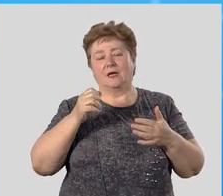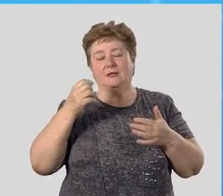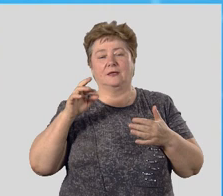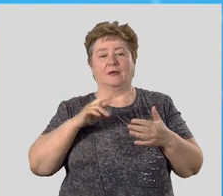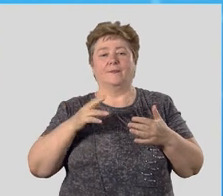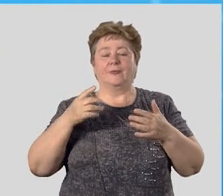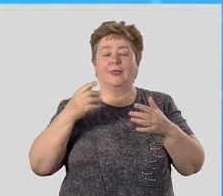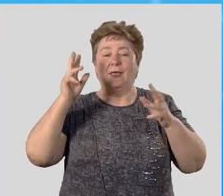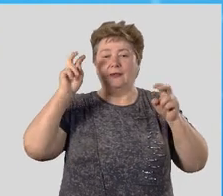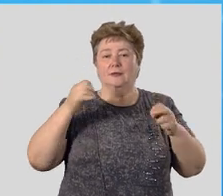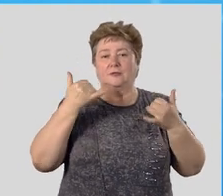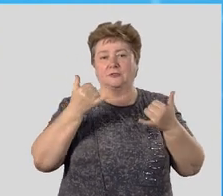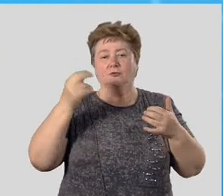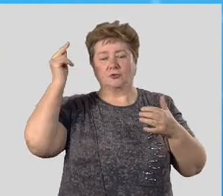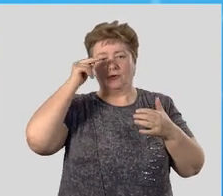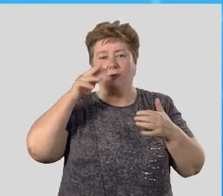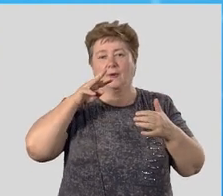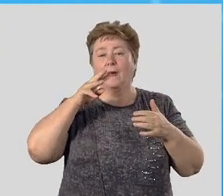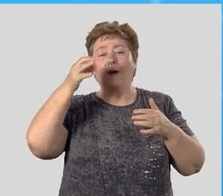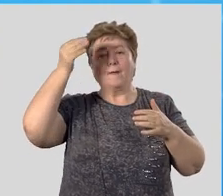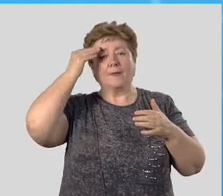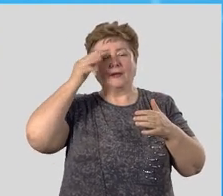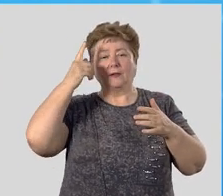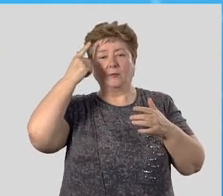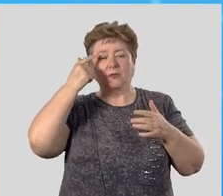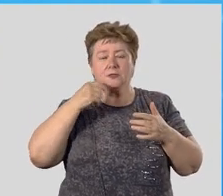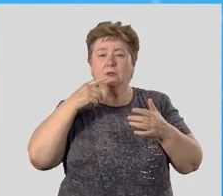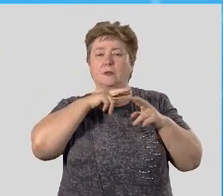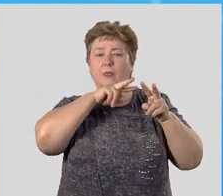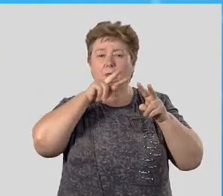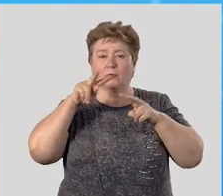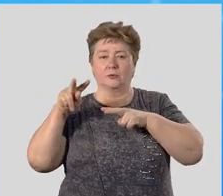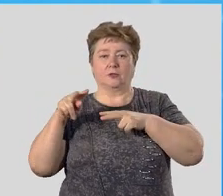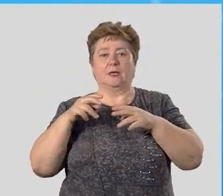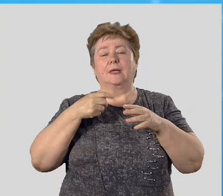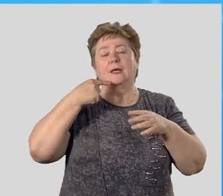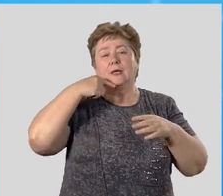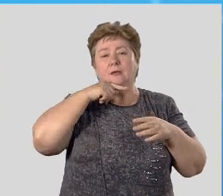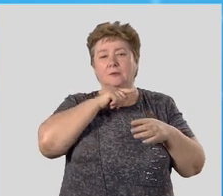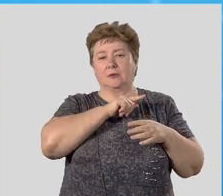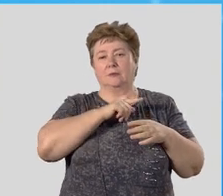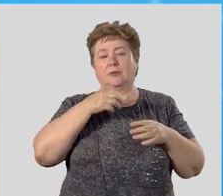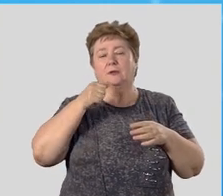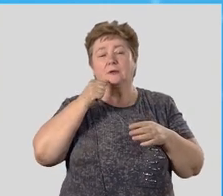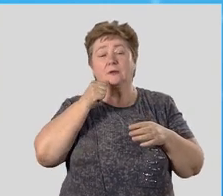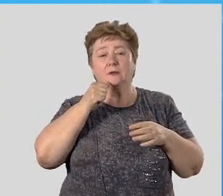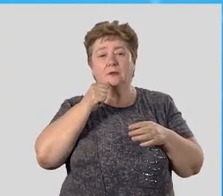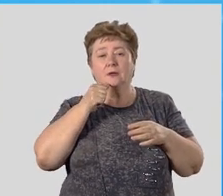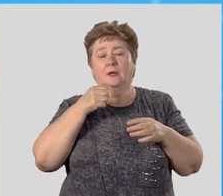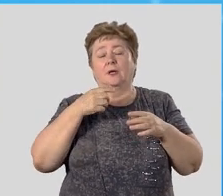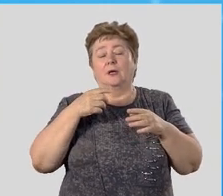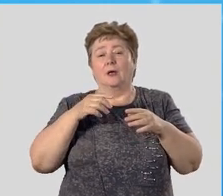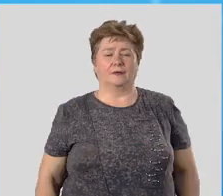Тема нашего урока – методы познания, наблюдение, эксперимент,